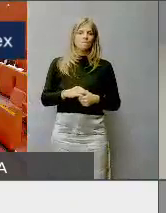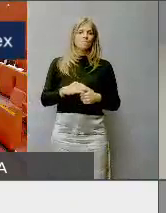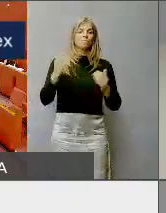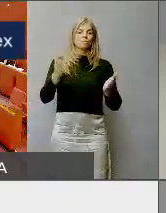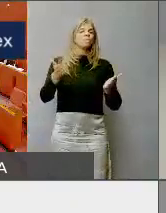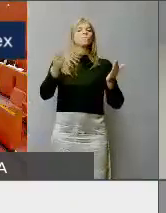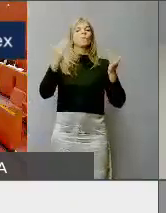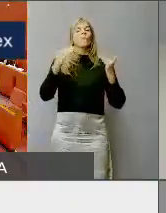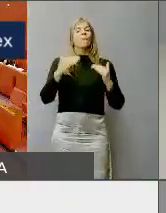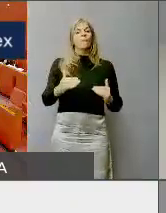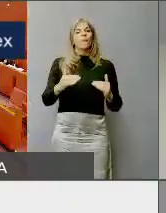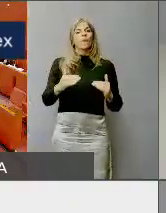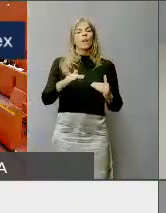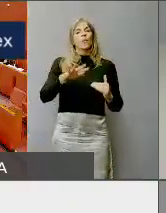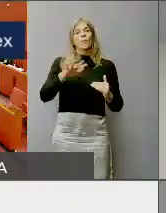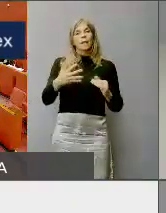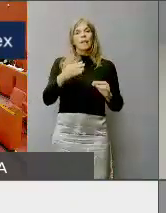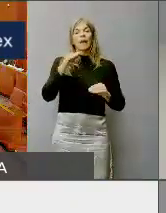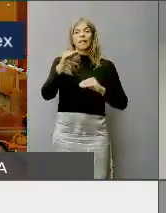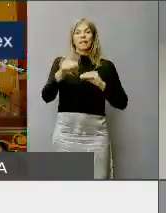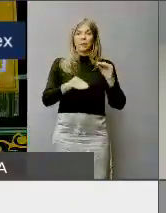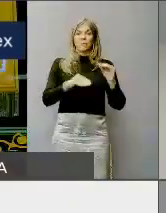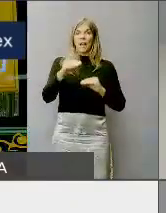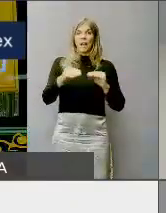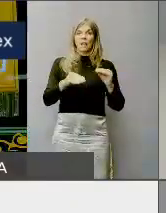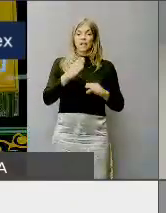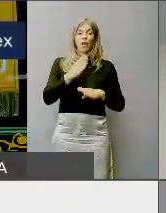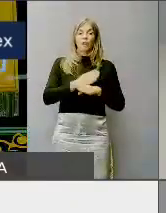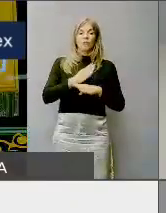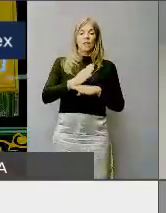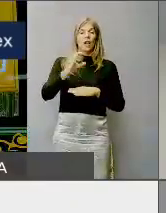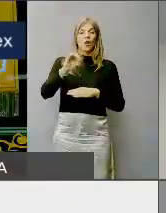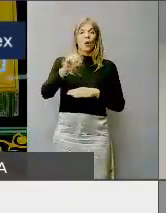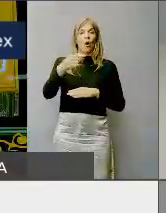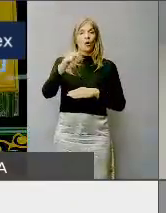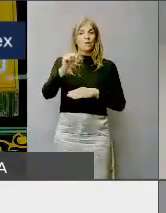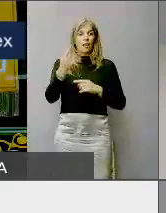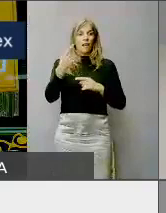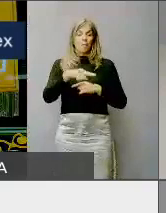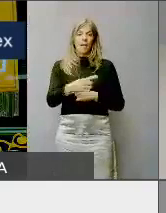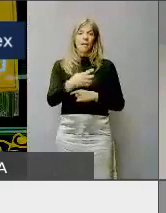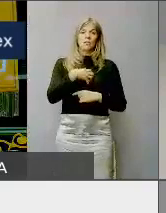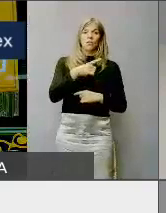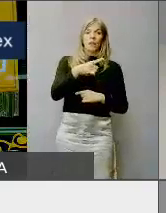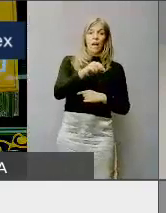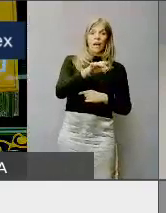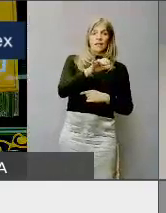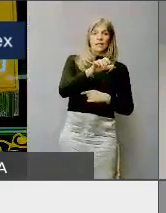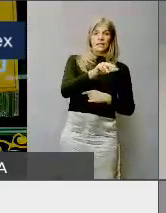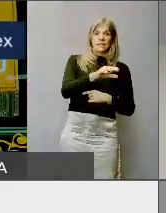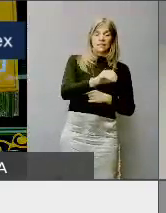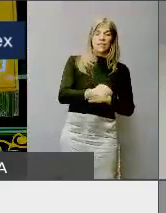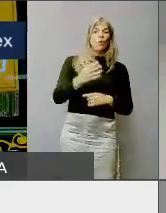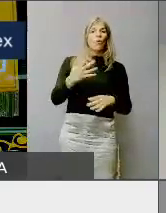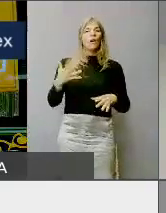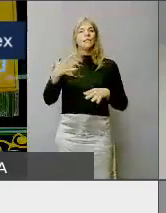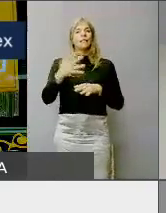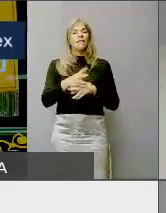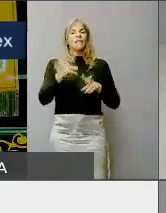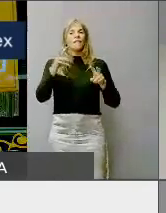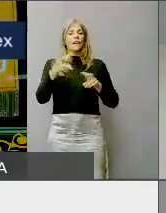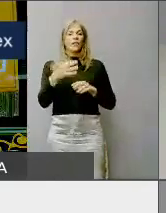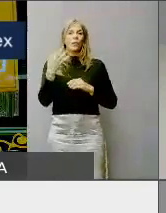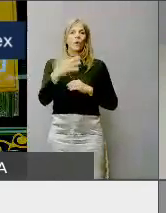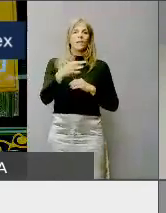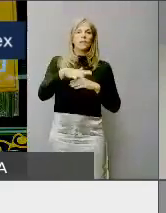passiamo ora alla successiva interpellanza consigliere costa per l'assessore garassino intervento di riqualificazione dello spazio verde